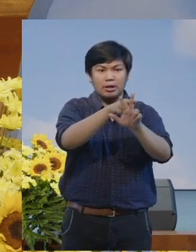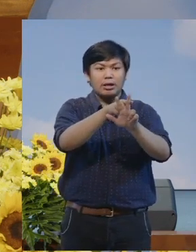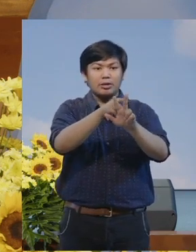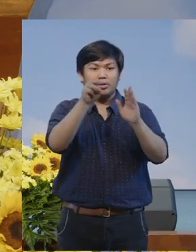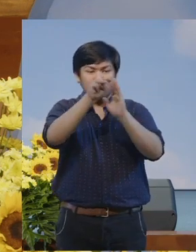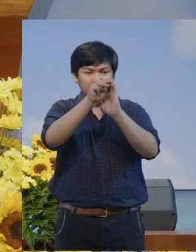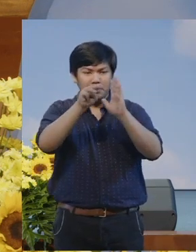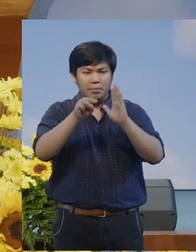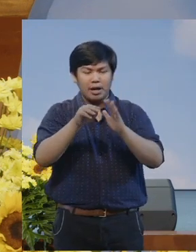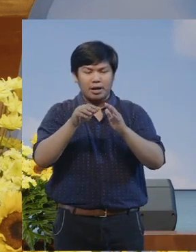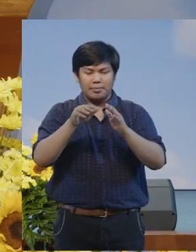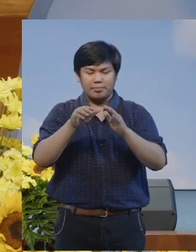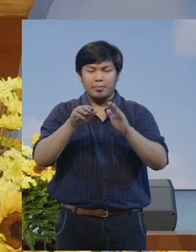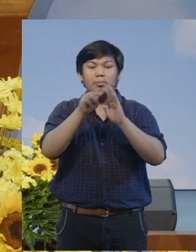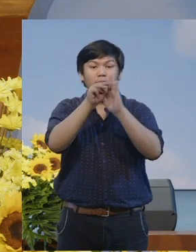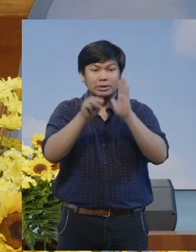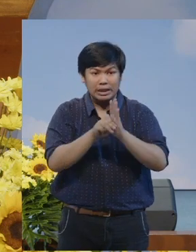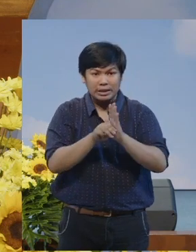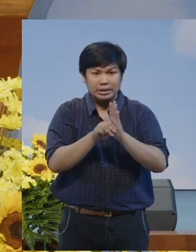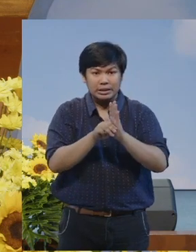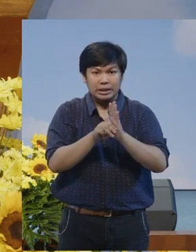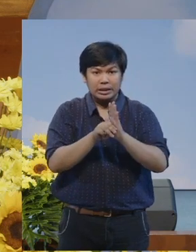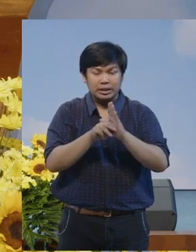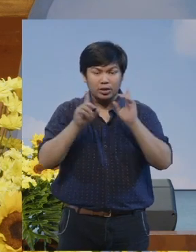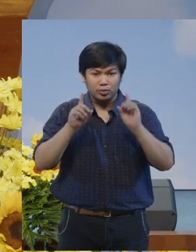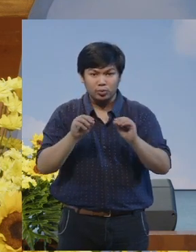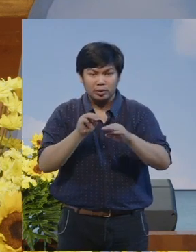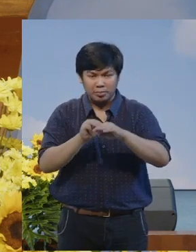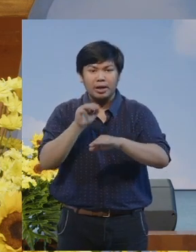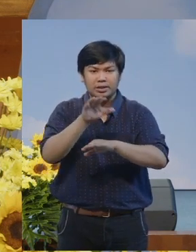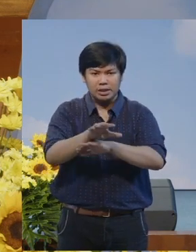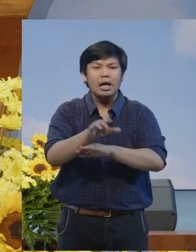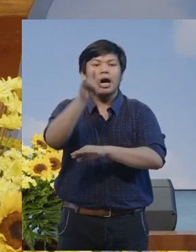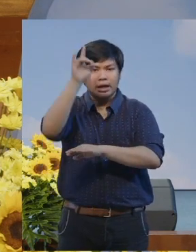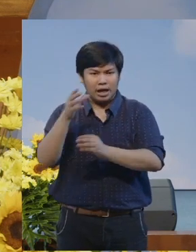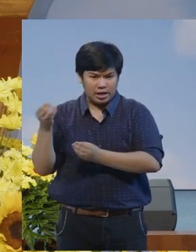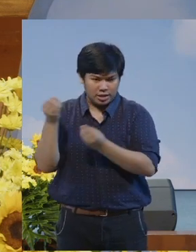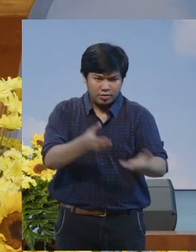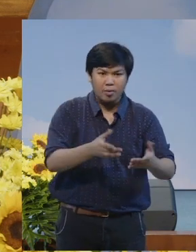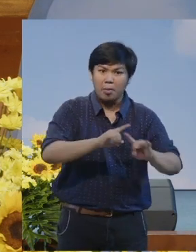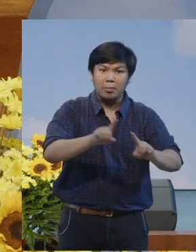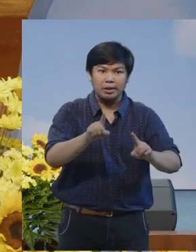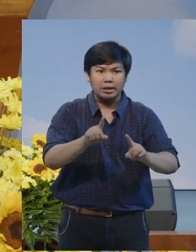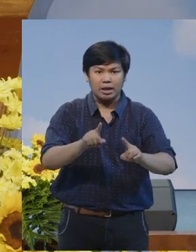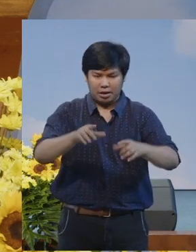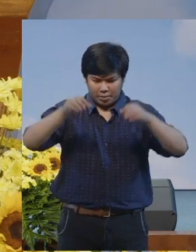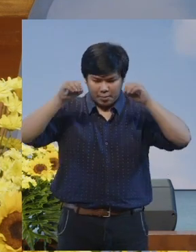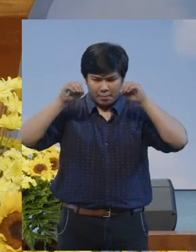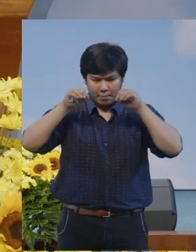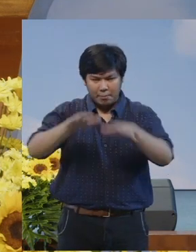tayo na tayo ay nakakakita ng pagkilos ng Diyos,